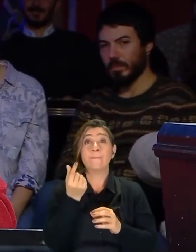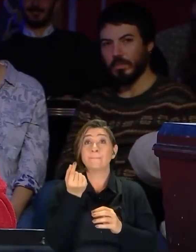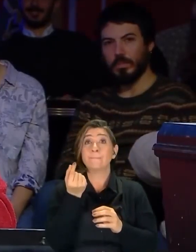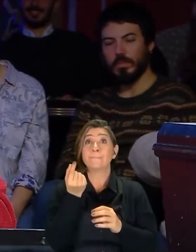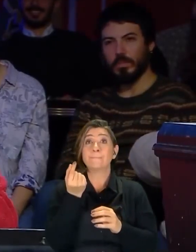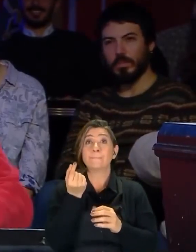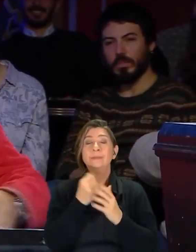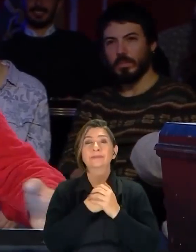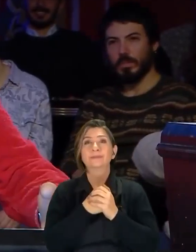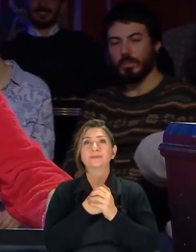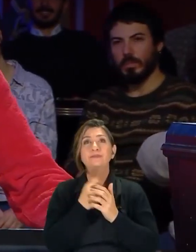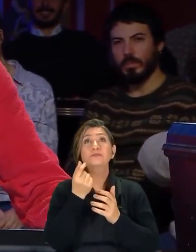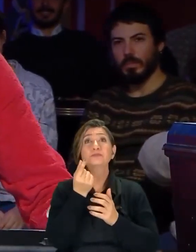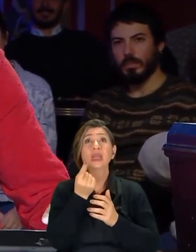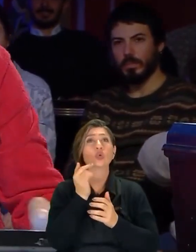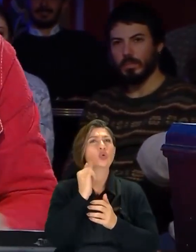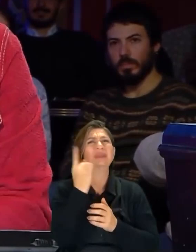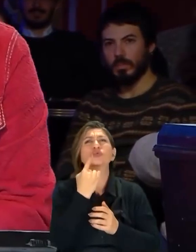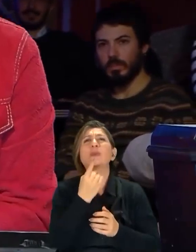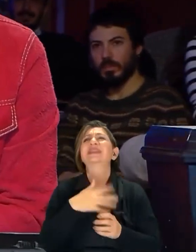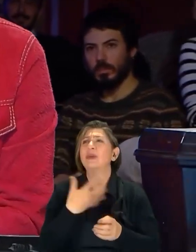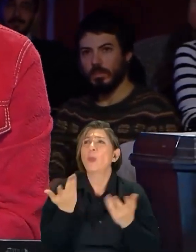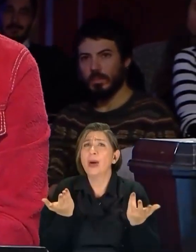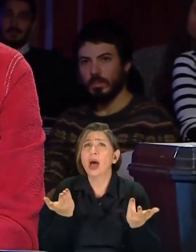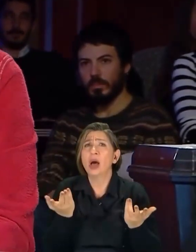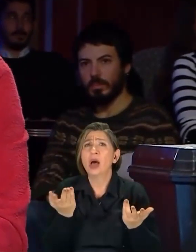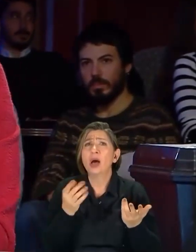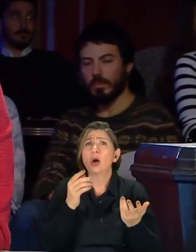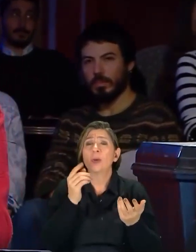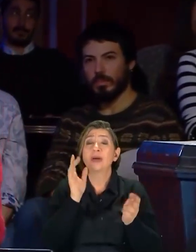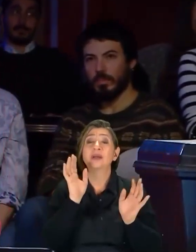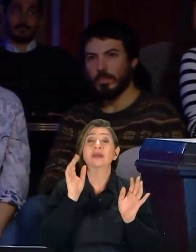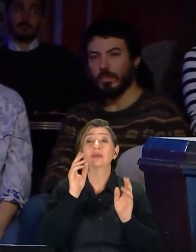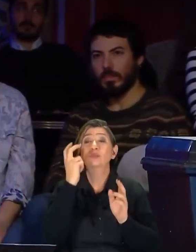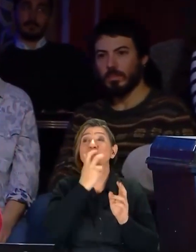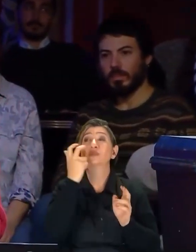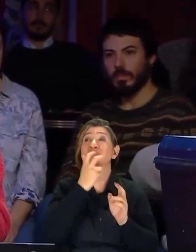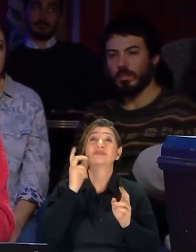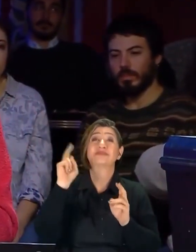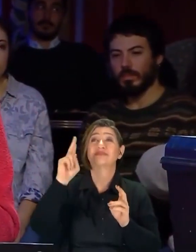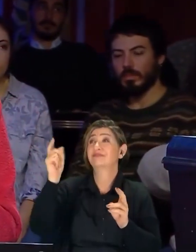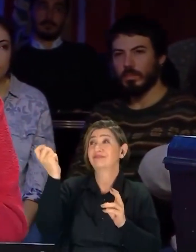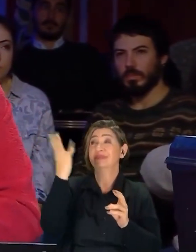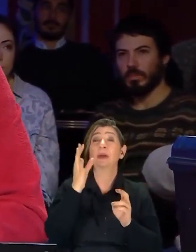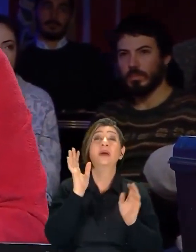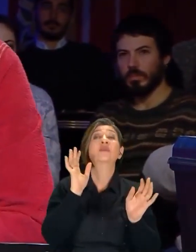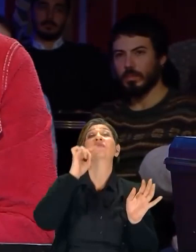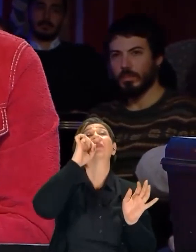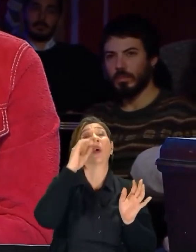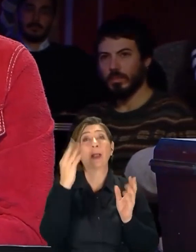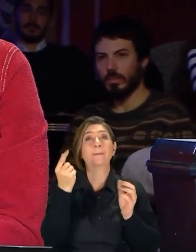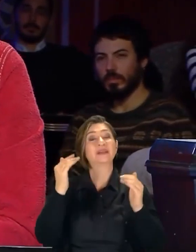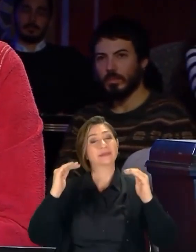da Eee yani ben şimdi kötü bir şey söylemek istemem ama Eee burunlarından kıl aldırmayan müzisyen şarkıcı arkadaşlar da biraz